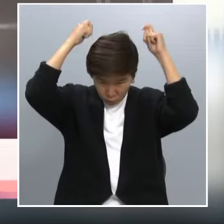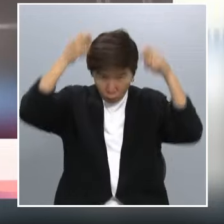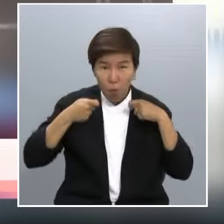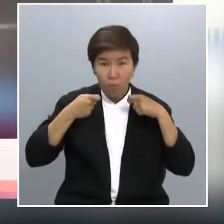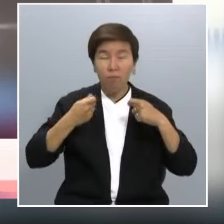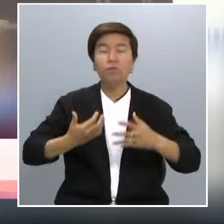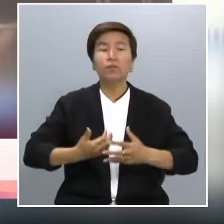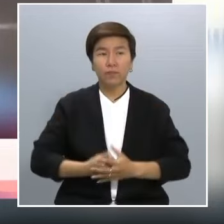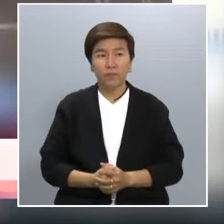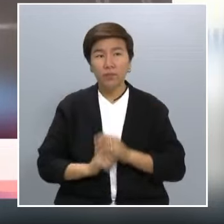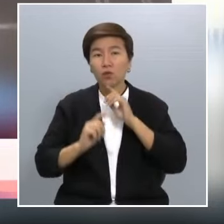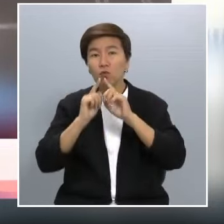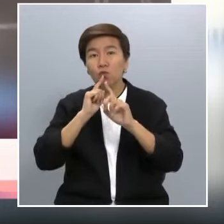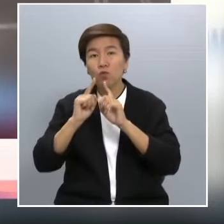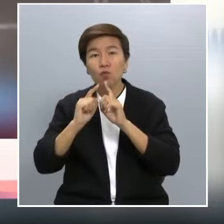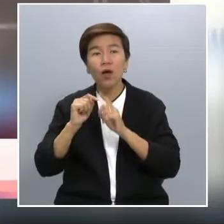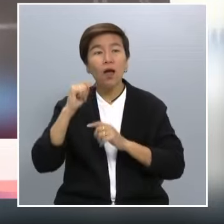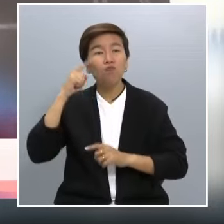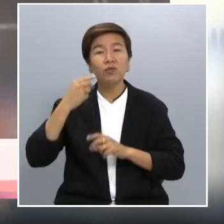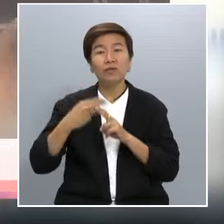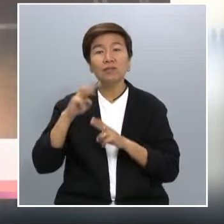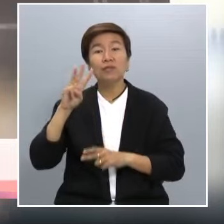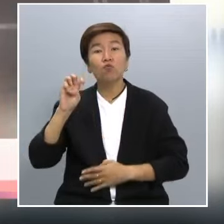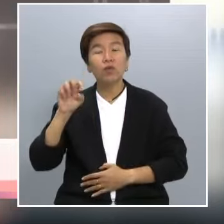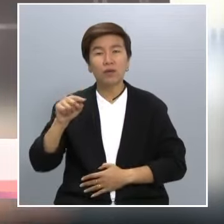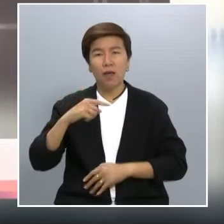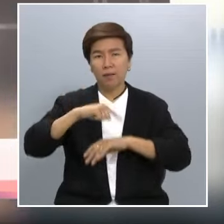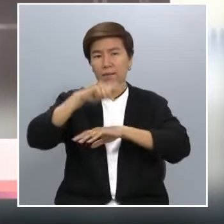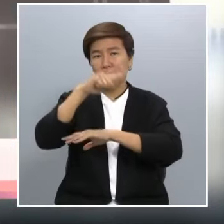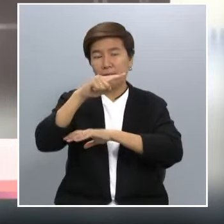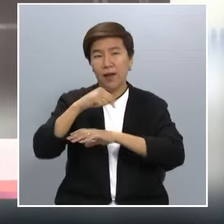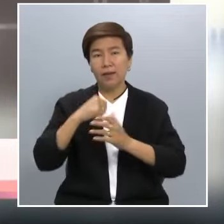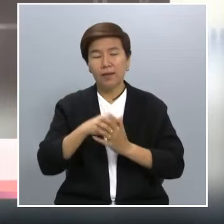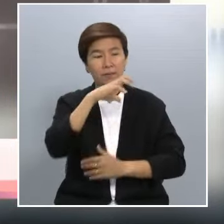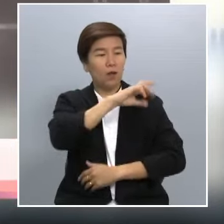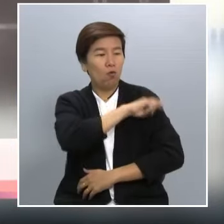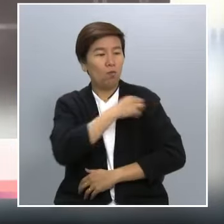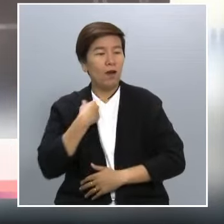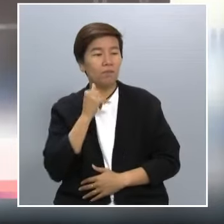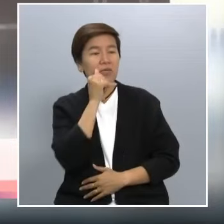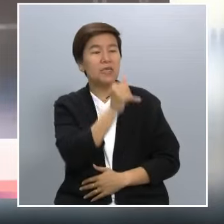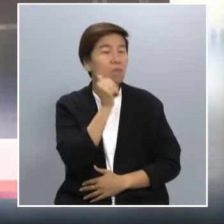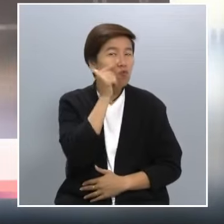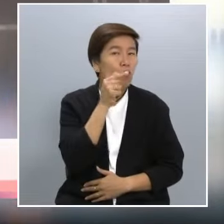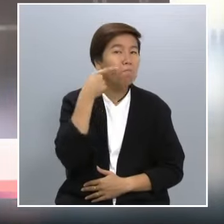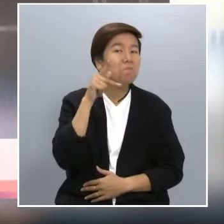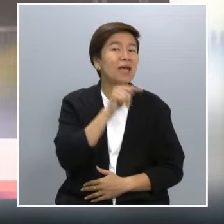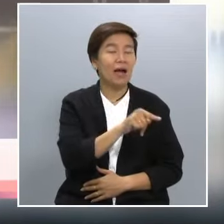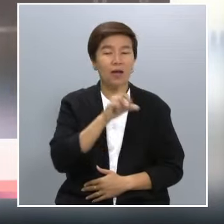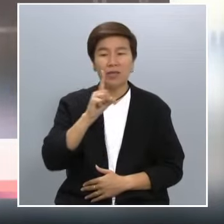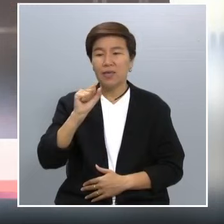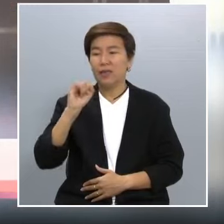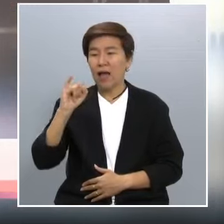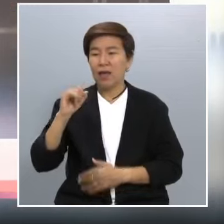าสคุยกับคุณวินะคะคุณวิบอกว่าบ่ายวันนี้ก็จะไปเยี่ยมลุงเปี๊ยกที่โรงพยาบาลค่ะจะไปพร้อมกับทาง DSI ท